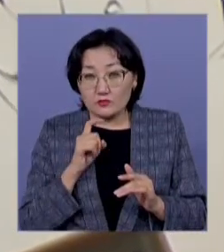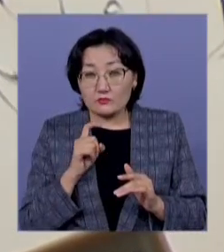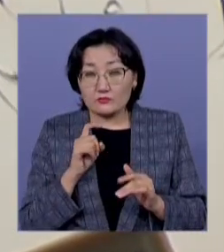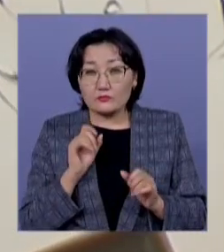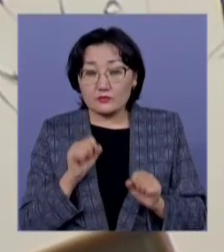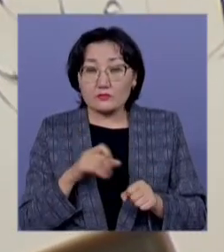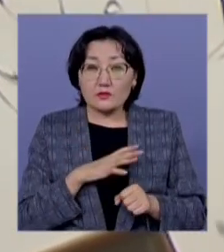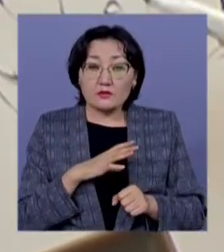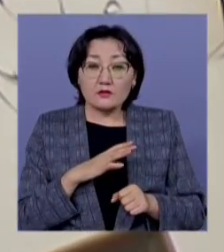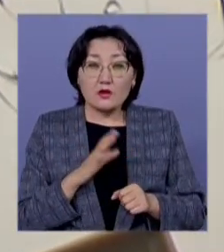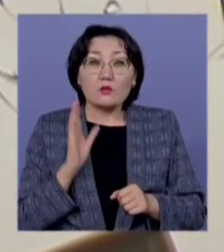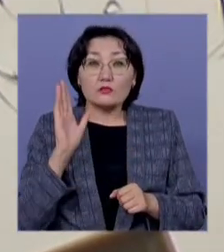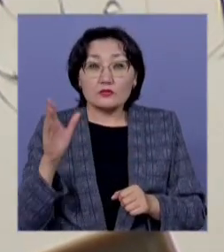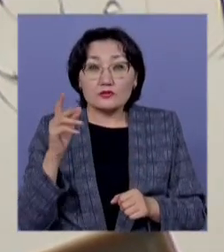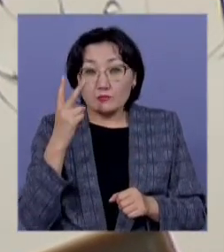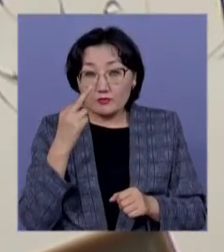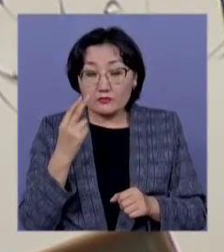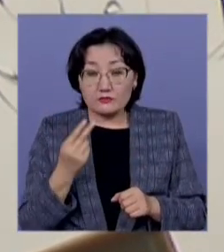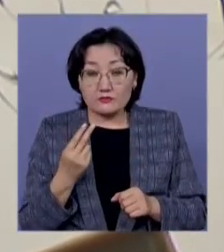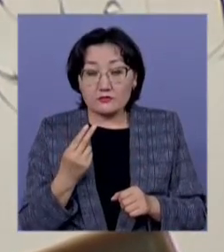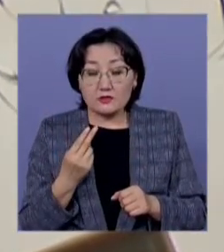мүмкін. Кейін үйреніп кету керек.